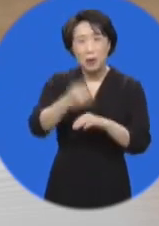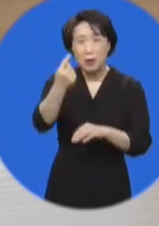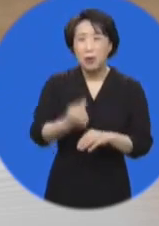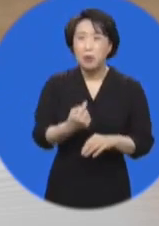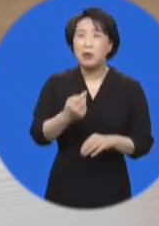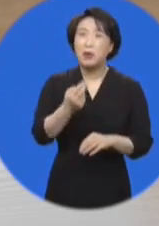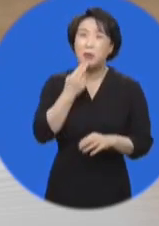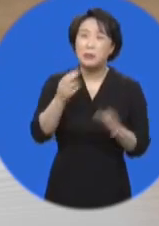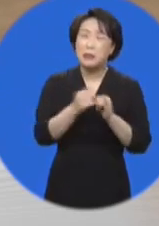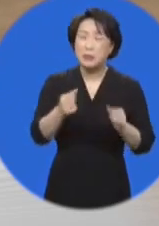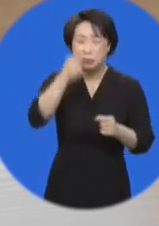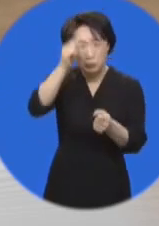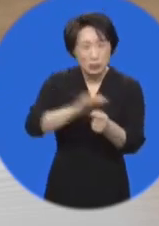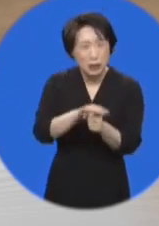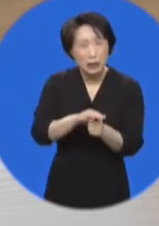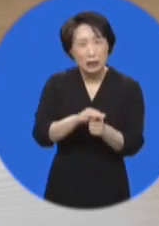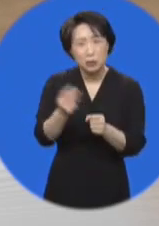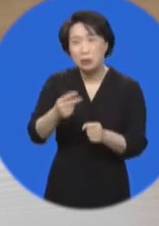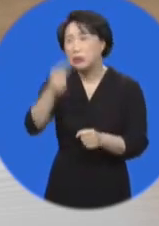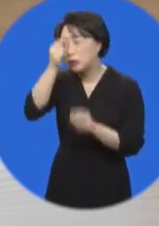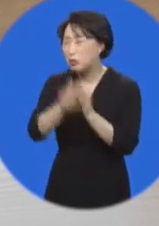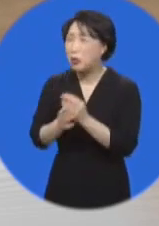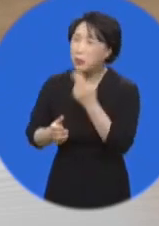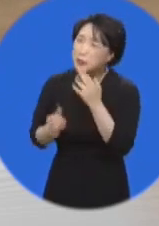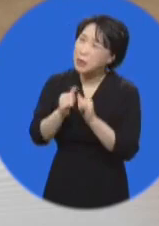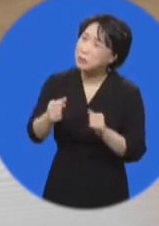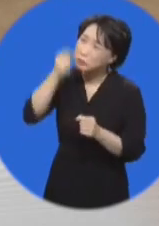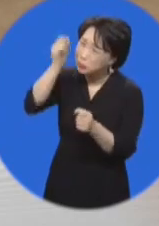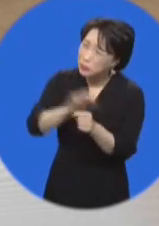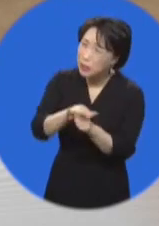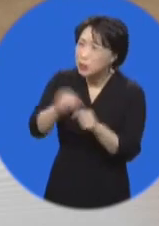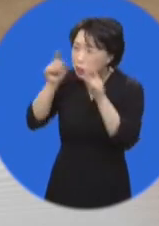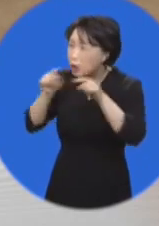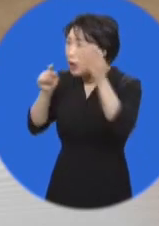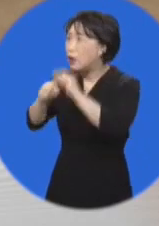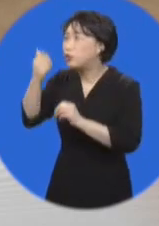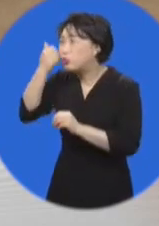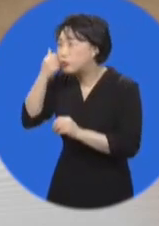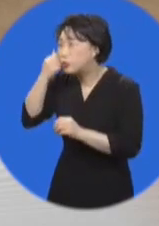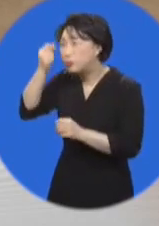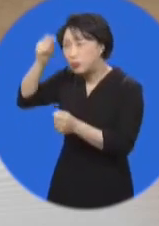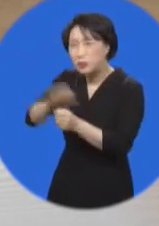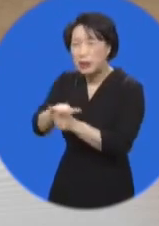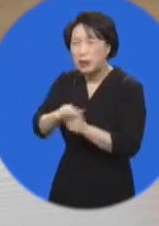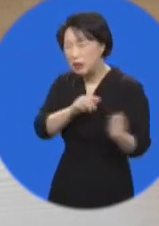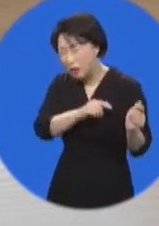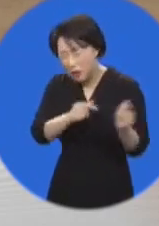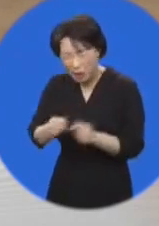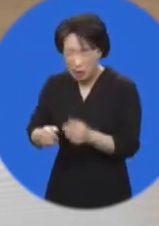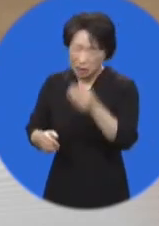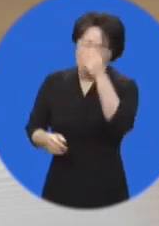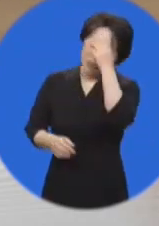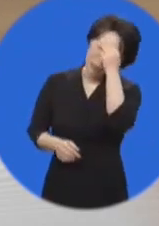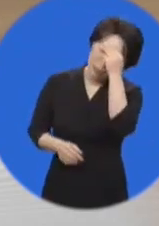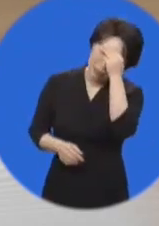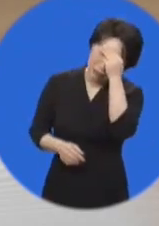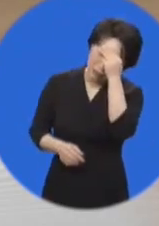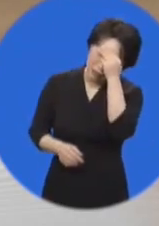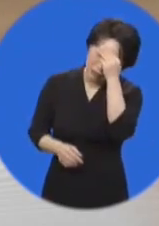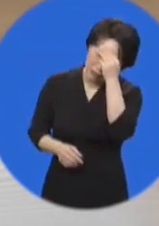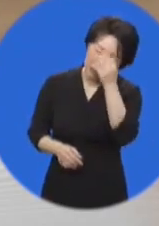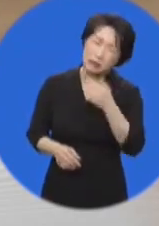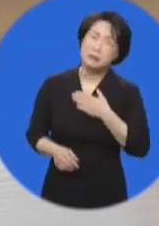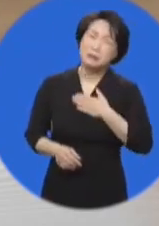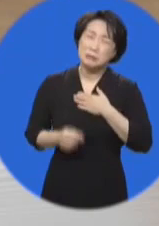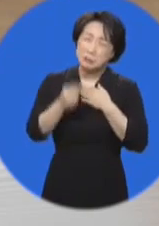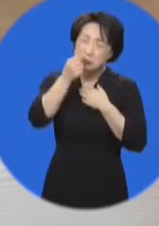사람 불쌍하고 기도 안 나는 사람 불쌍하고 지옥 가게 생긴 사람 불쌍하고 그래서 이제